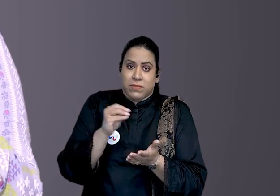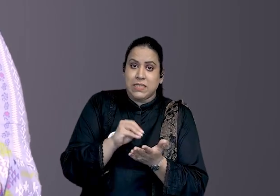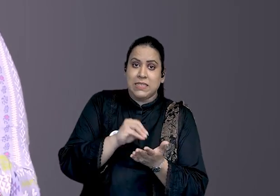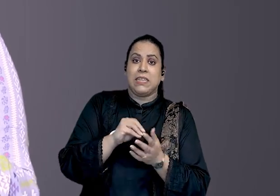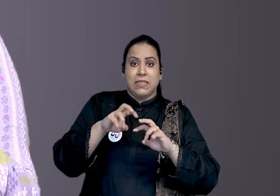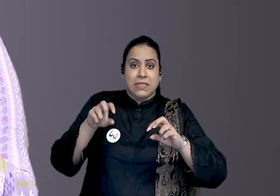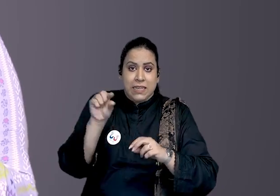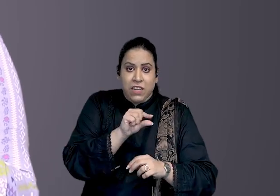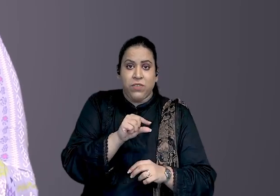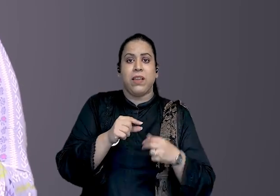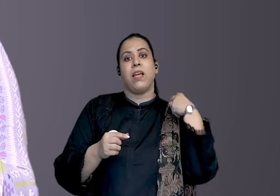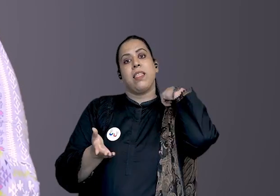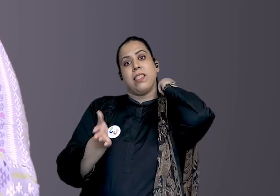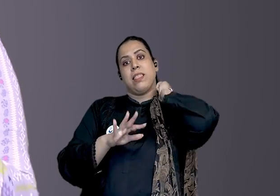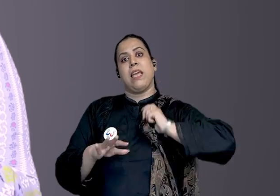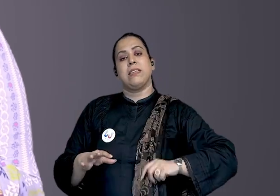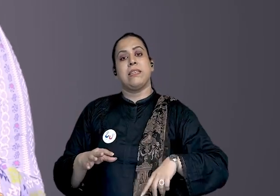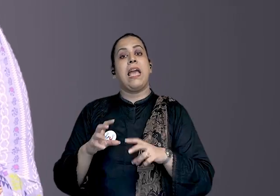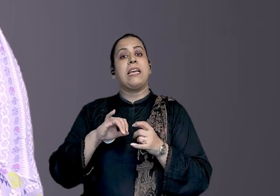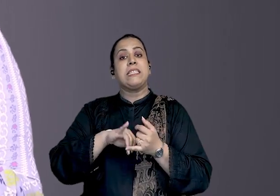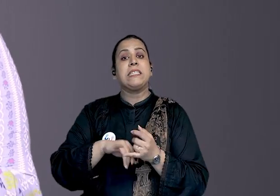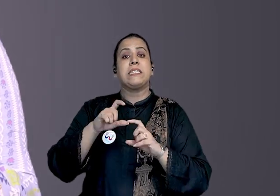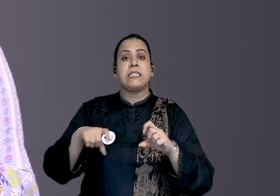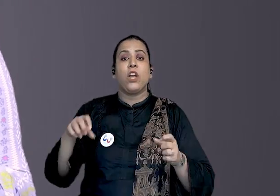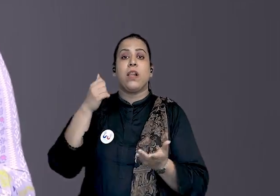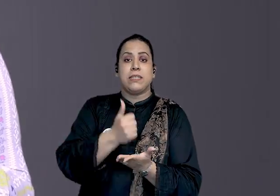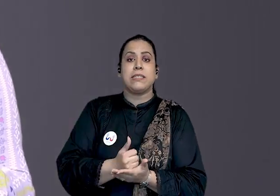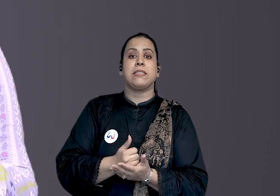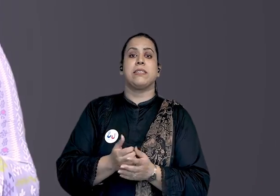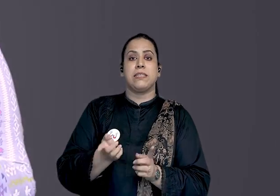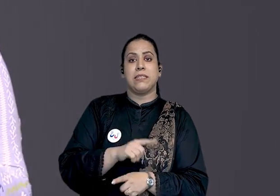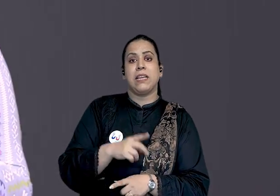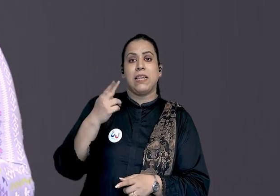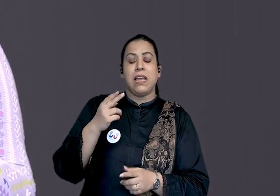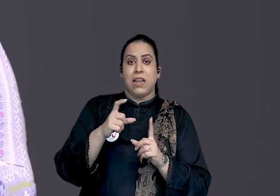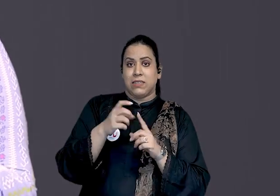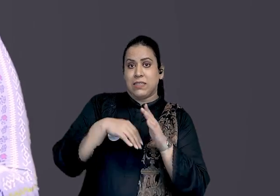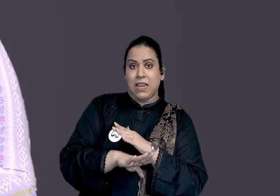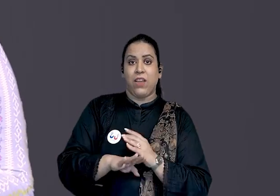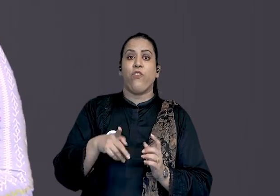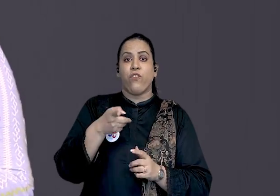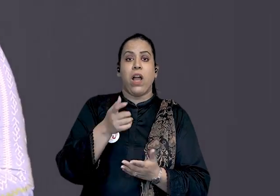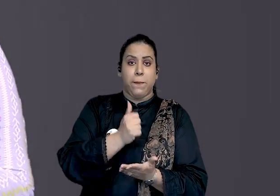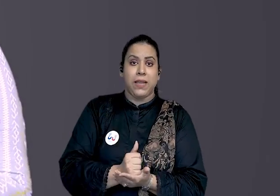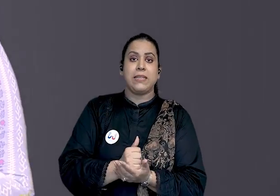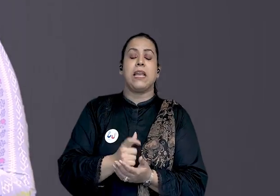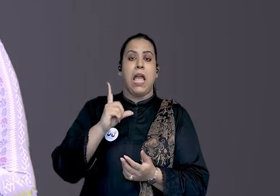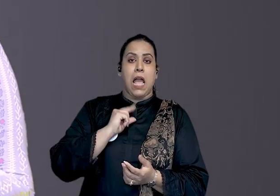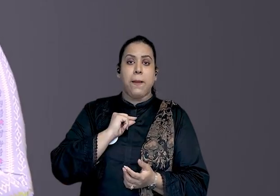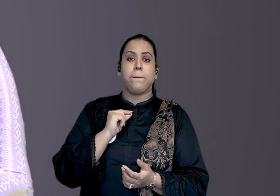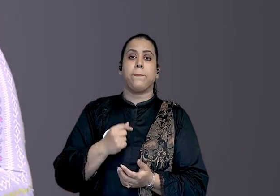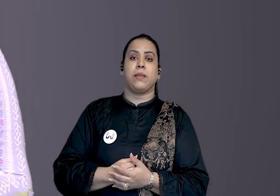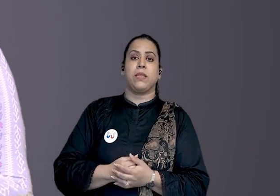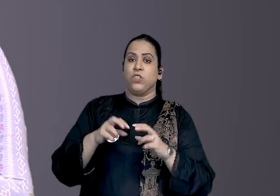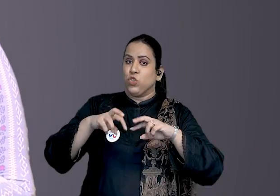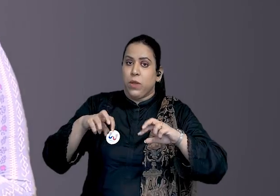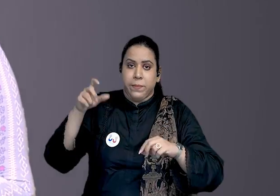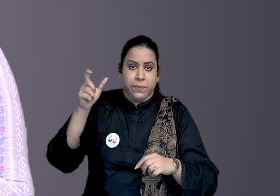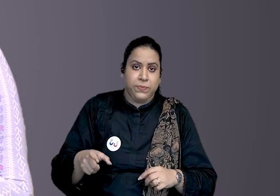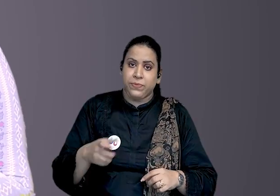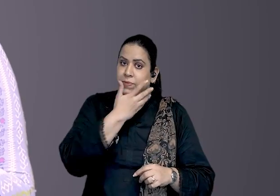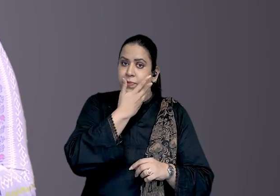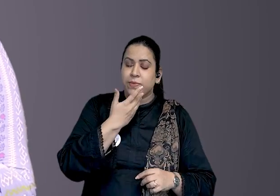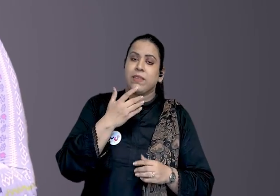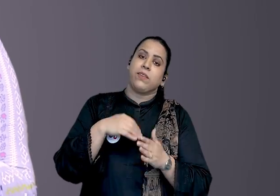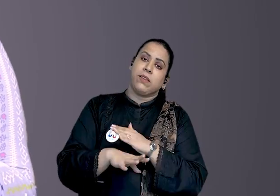हैं। देन दी स्कॉलर्स कैन सिट इन दी आर्काइव्स और वो वहाँ बैठ के अपनी जो भी वो रिसर्च करना चाहें वो वहाँ बैठ के